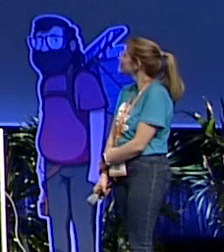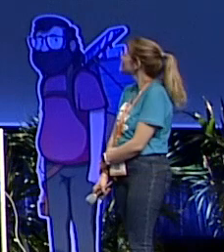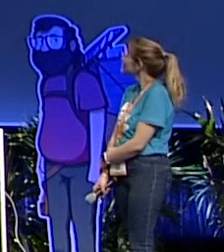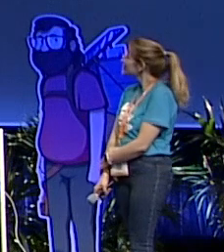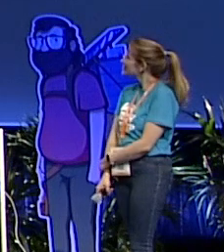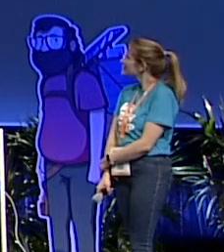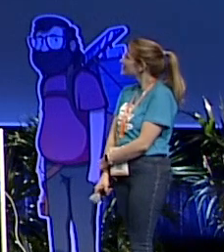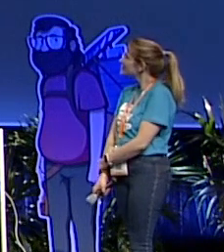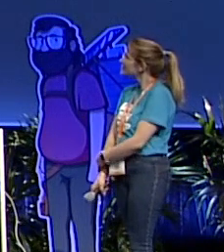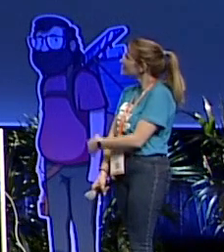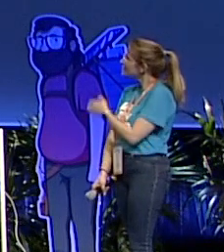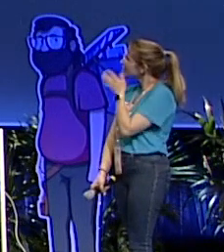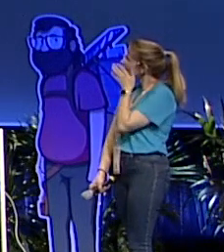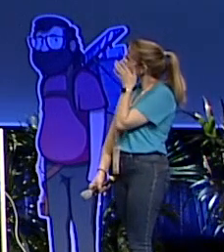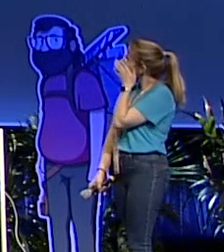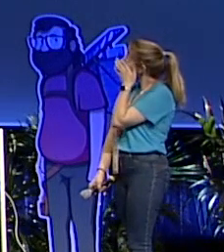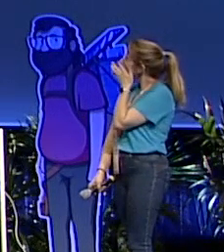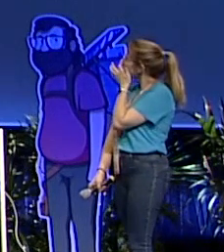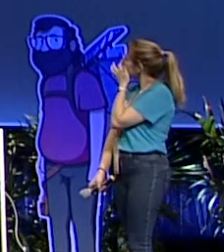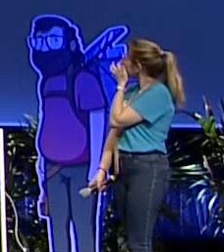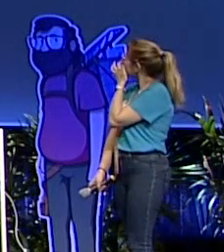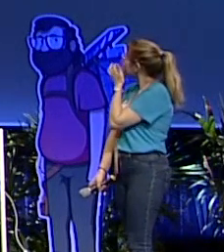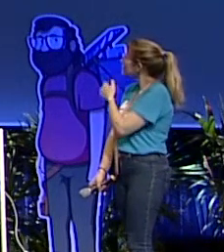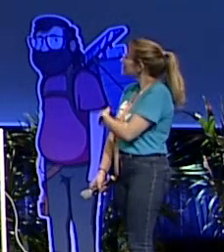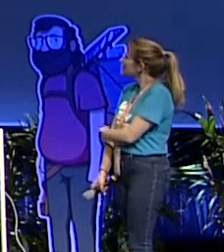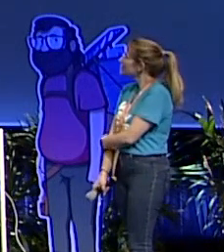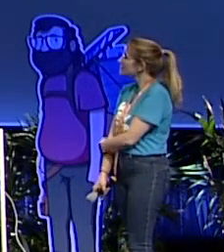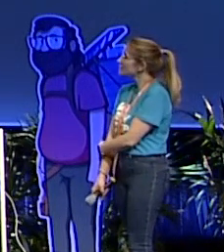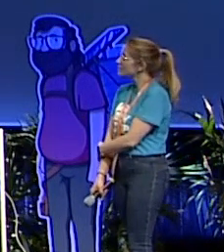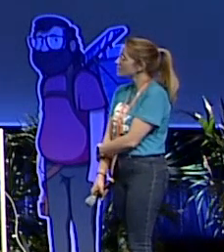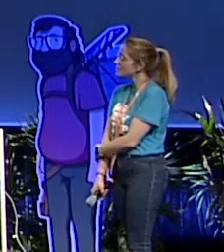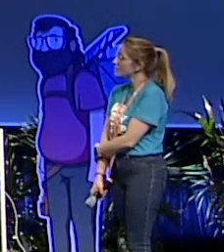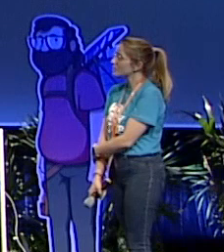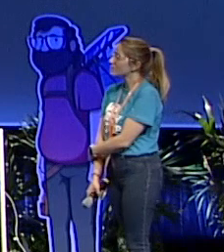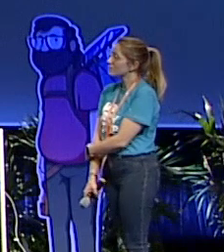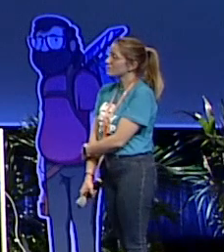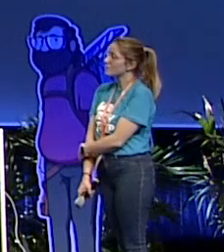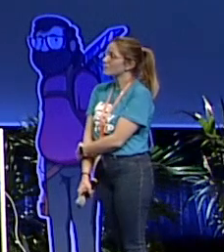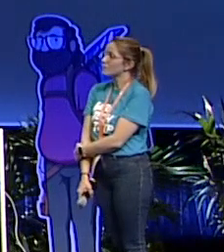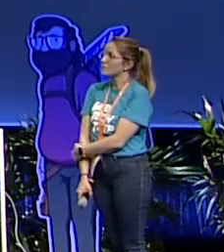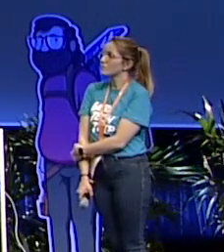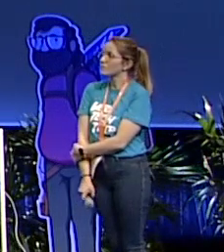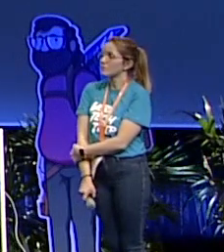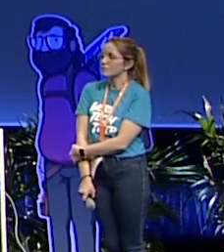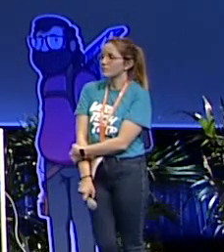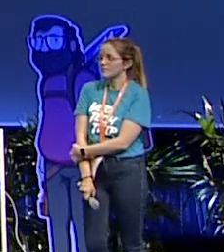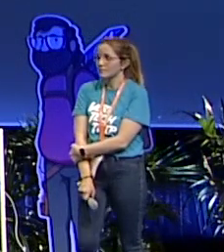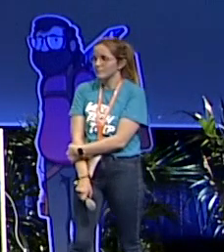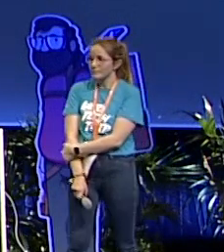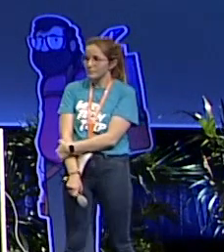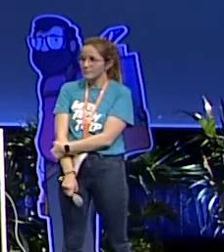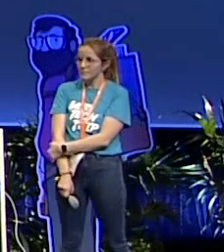mon projet Wightened by S6 et le nombre d'époque. Ici on va voir que sans époque,'est probablement largement suffisant.